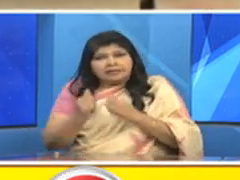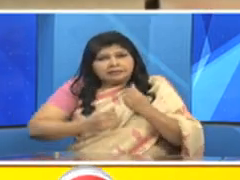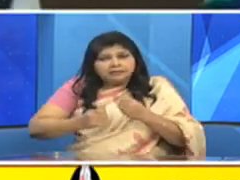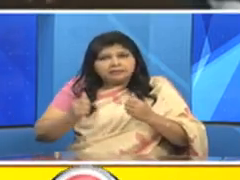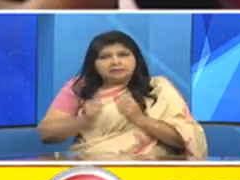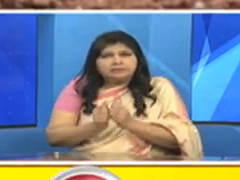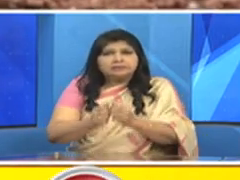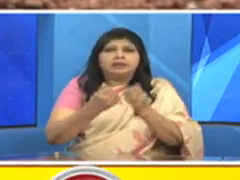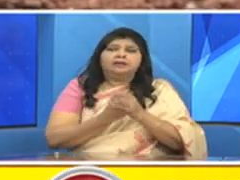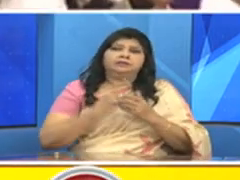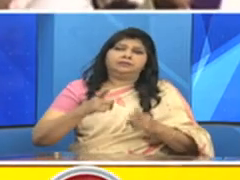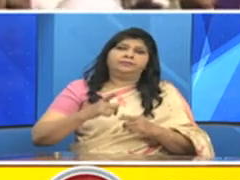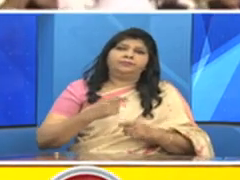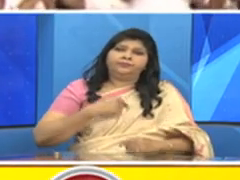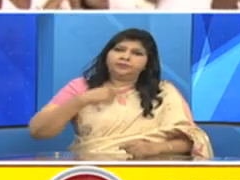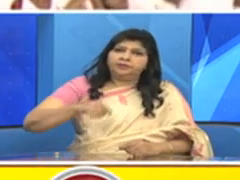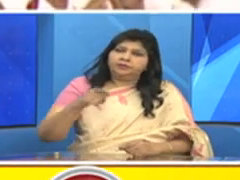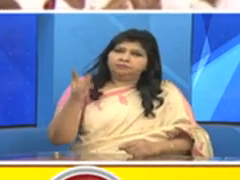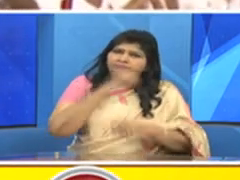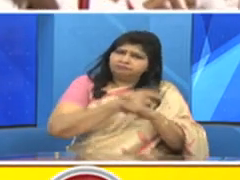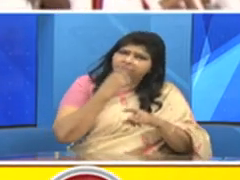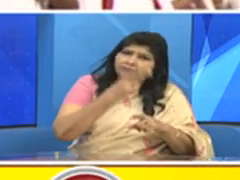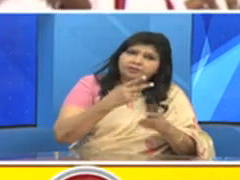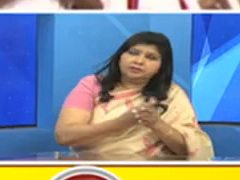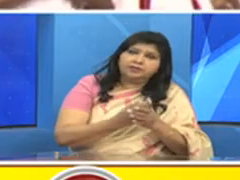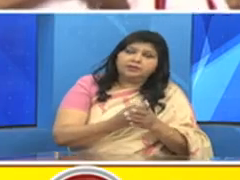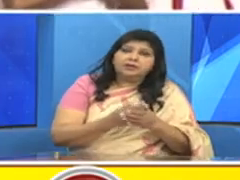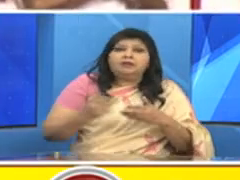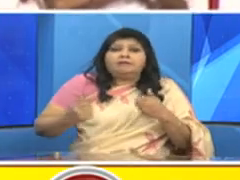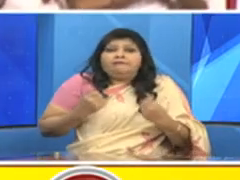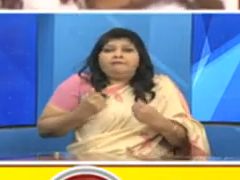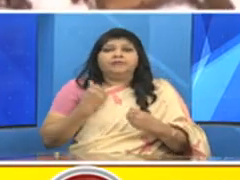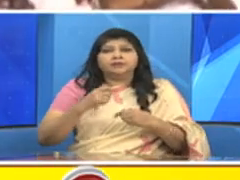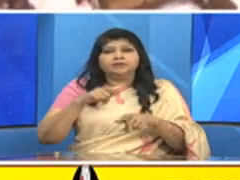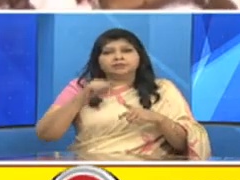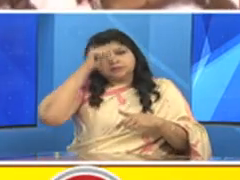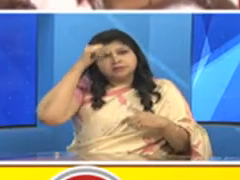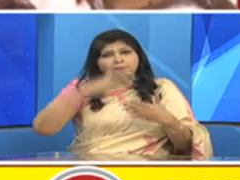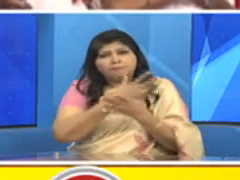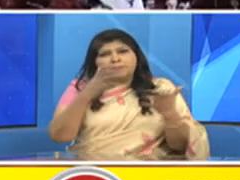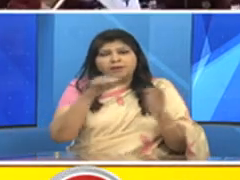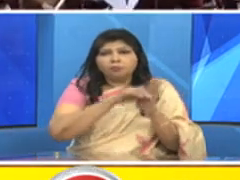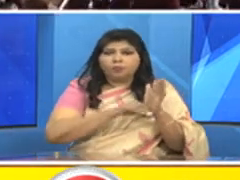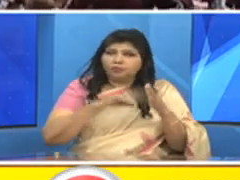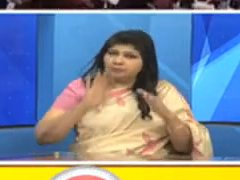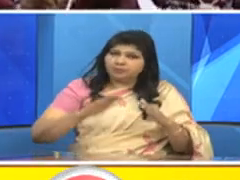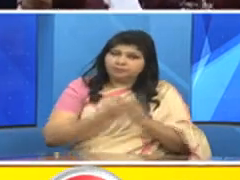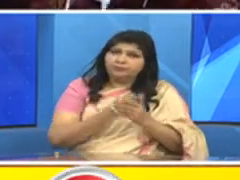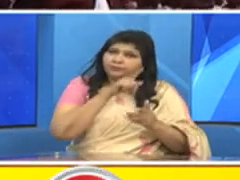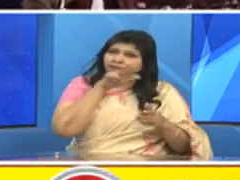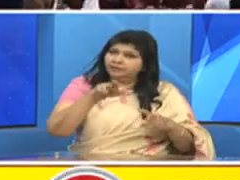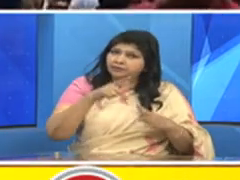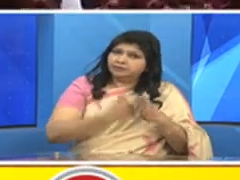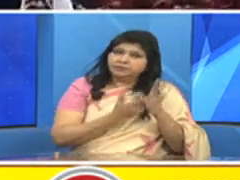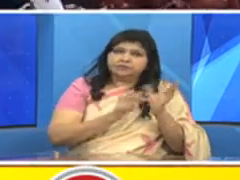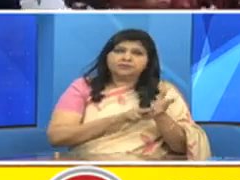है। वैसे मैं इन दिनों देखता हूं कि फिट इंडिया को लेकर कई सारे इवेंट्स होते हैं। 18 जनवरी को युवाओं